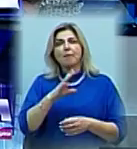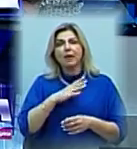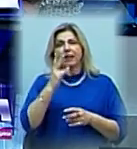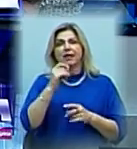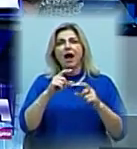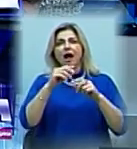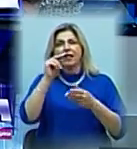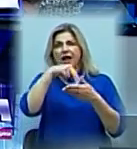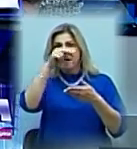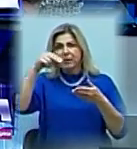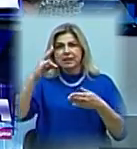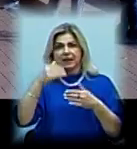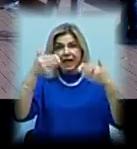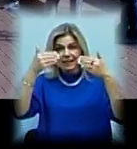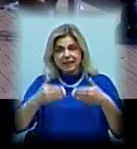на стінах міста.